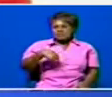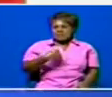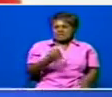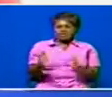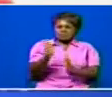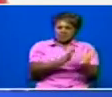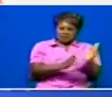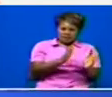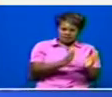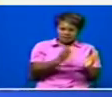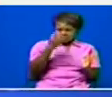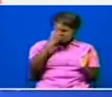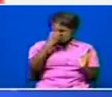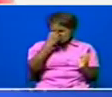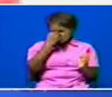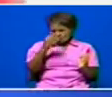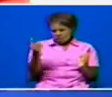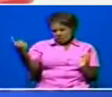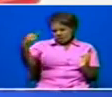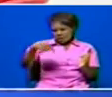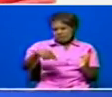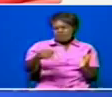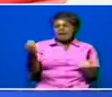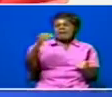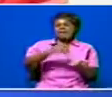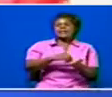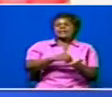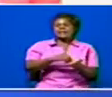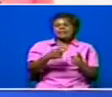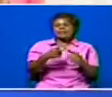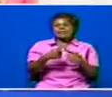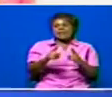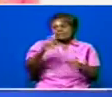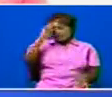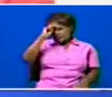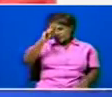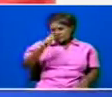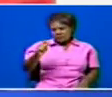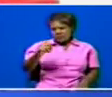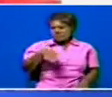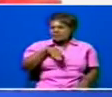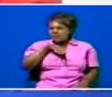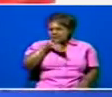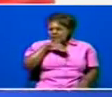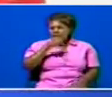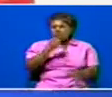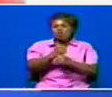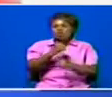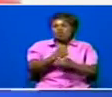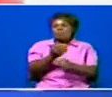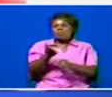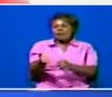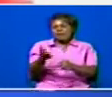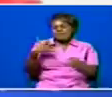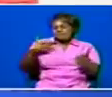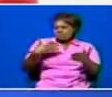kupangana na gina Ruto upande ile ingine, kujane sasa kiwanja. Lakini lazima tuheshimu Raila kwa sababu ile kazi alifanya, mpaka mali